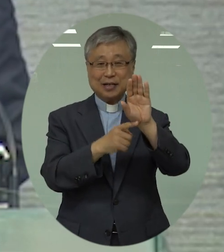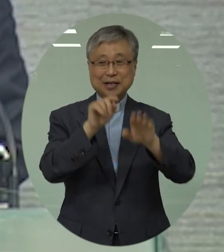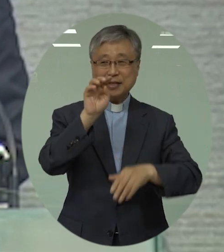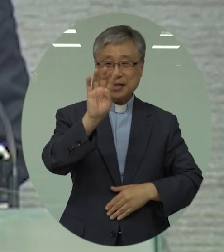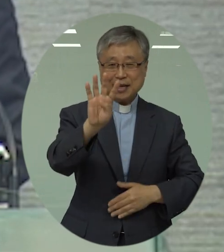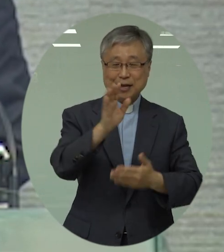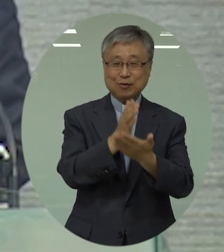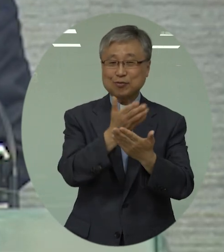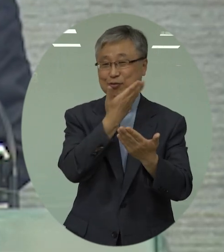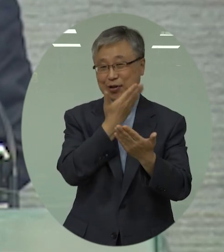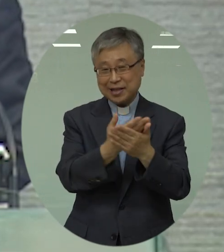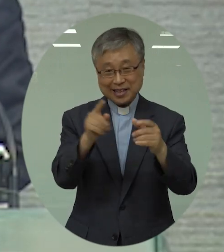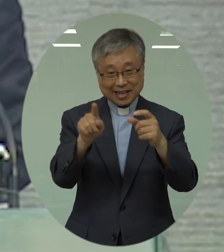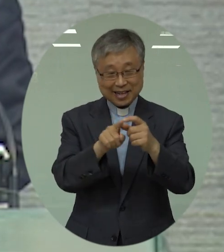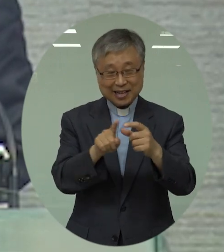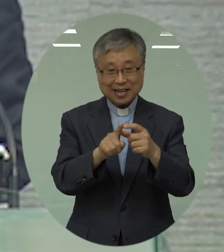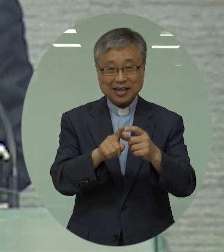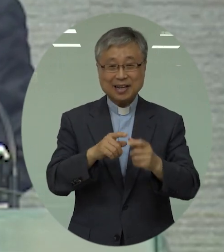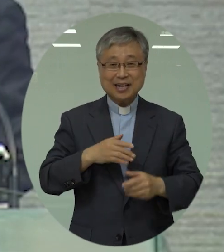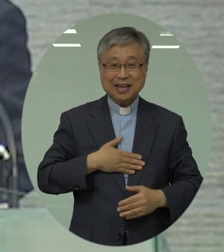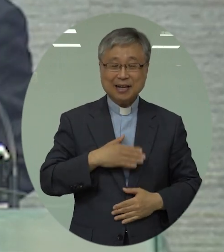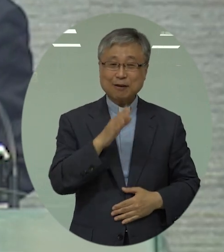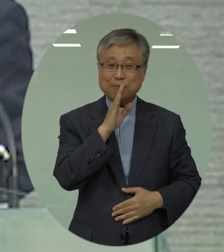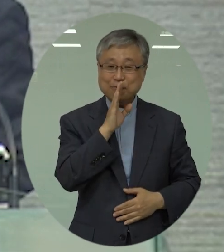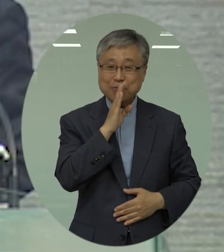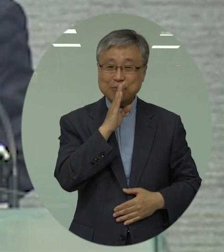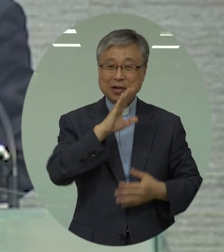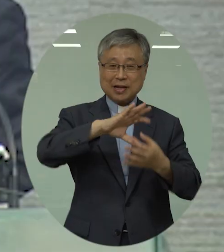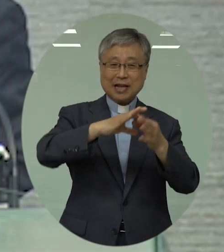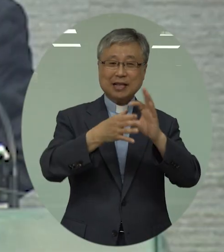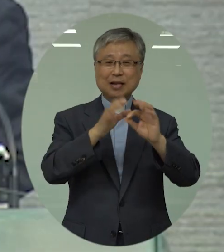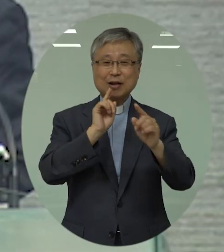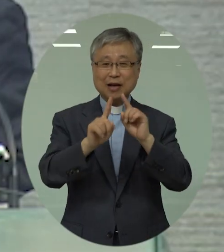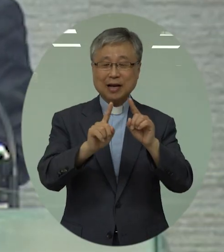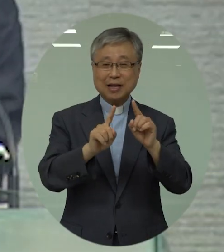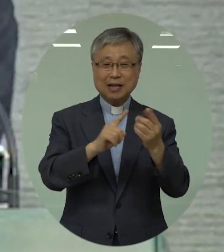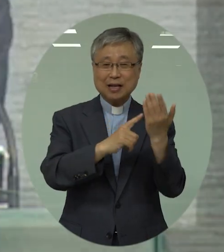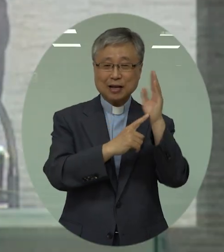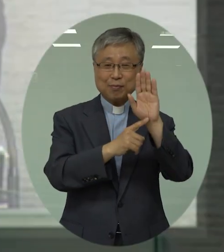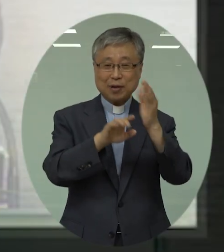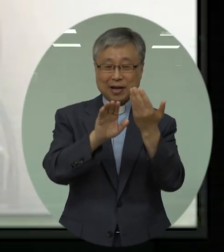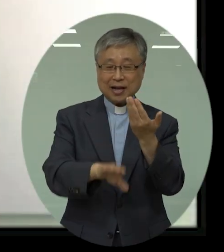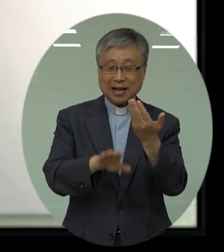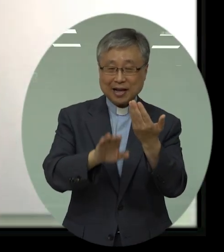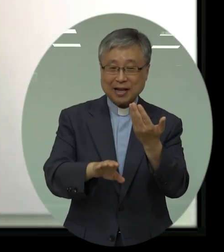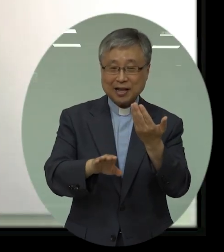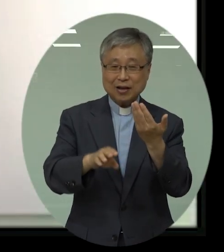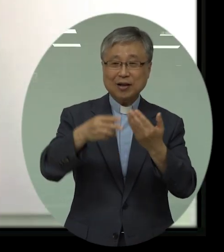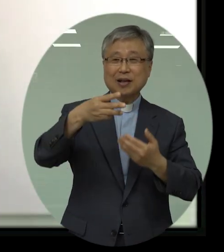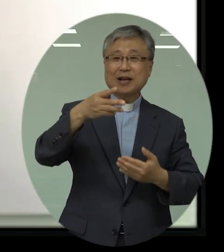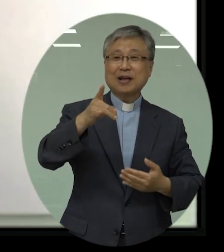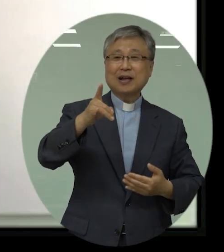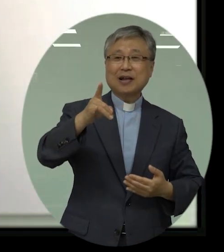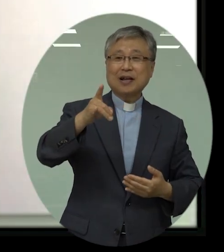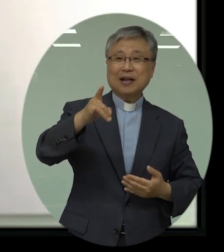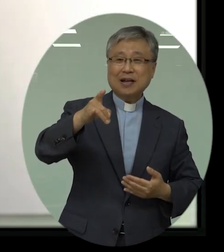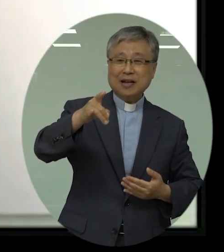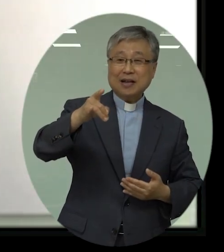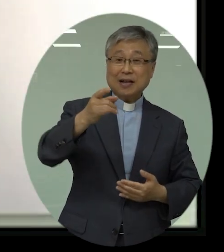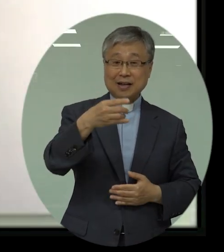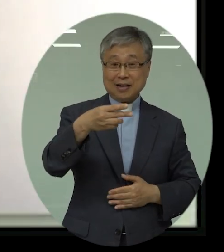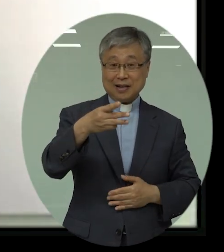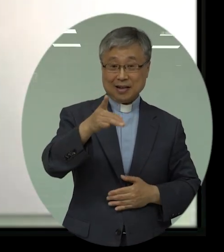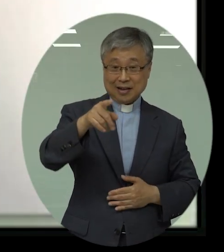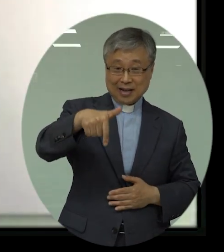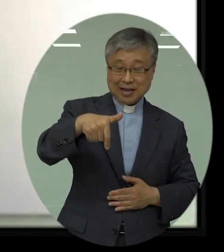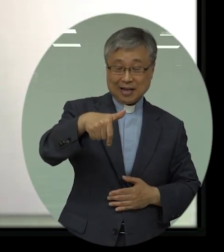4개의 중요한 단어가 라틴어로 4개의 중요한 단어가 등장했어요. 맨 아래에 있던 단어가 렉치오 디비나